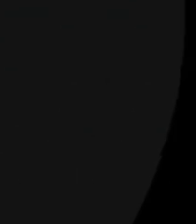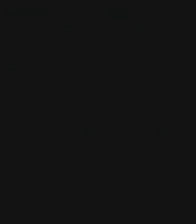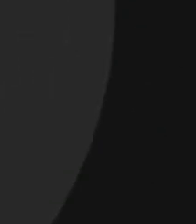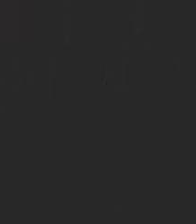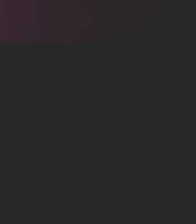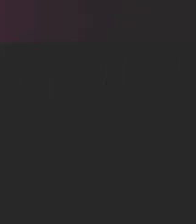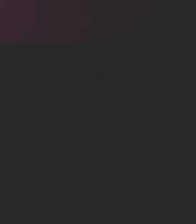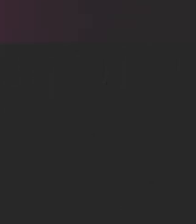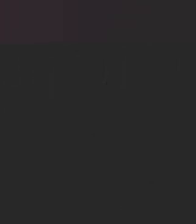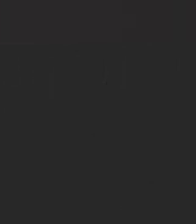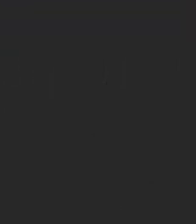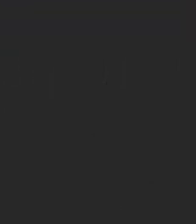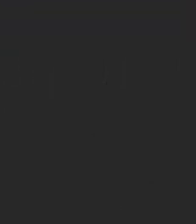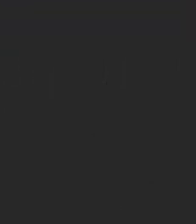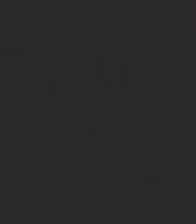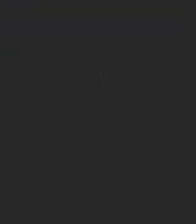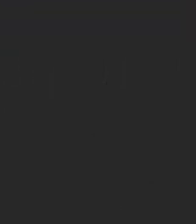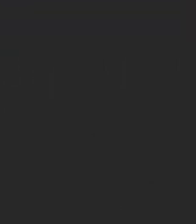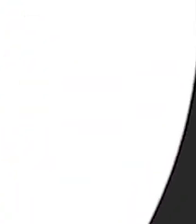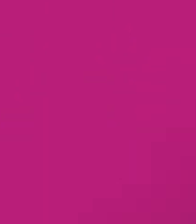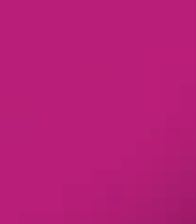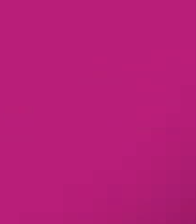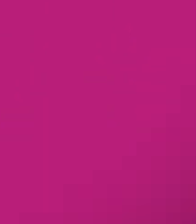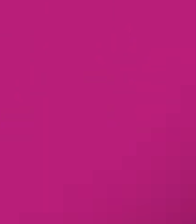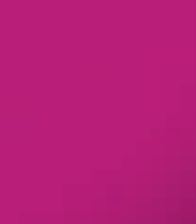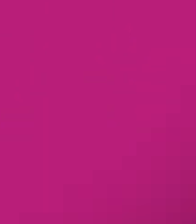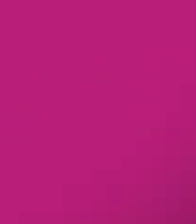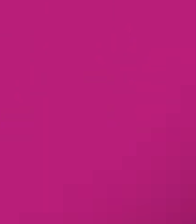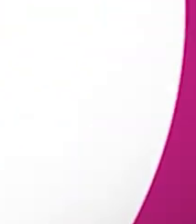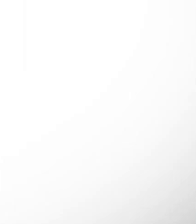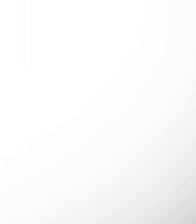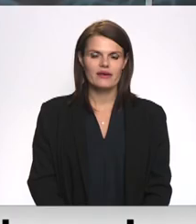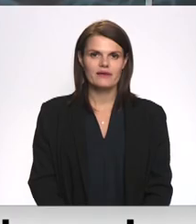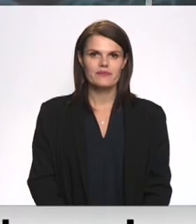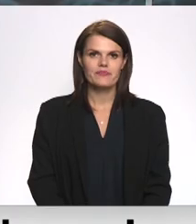Re! Viss ēters ir te!